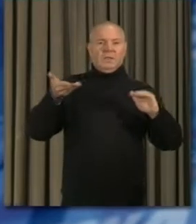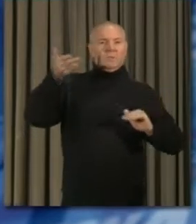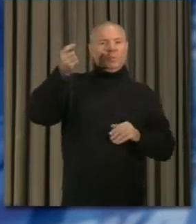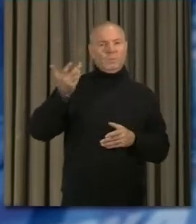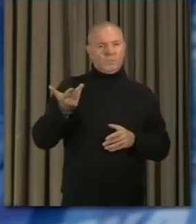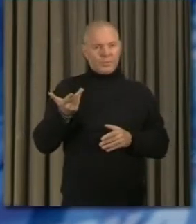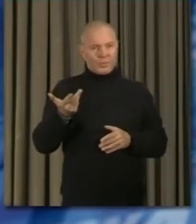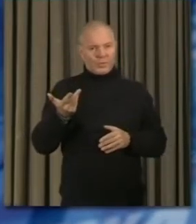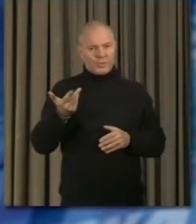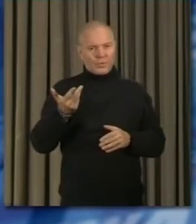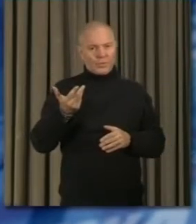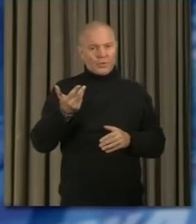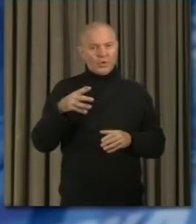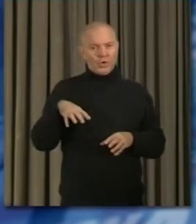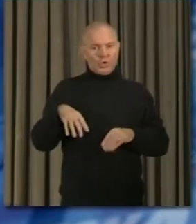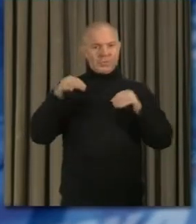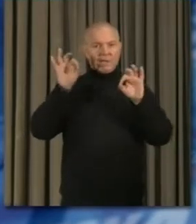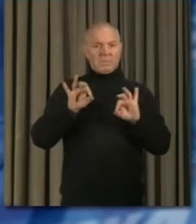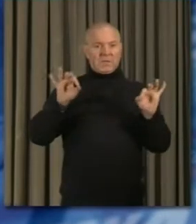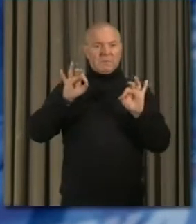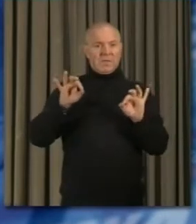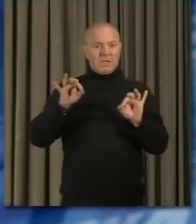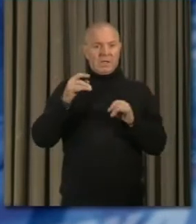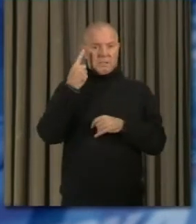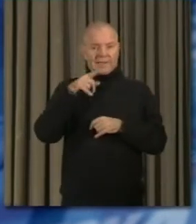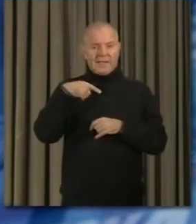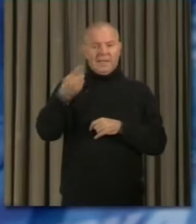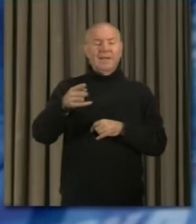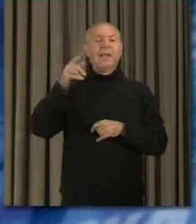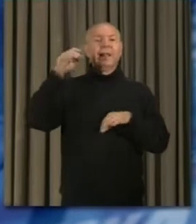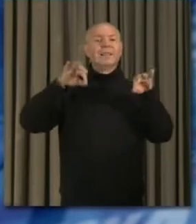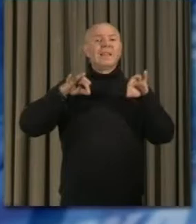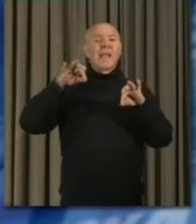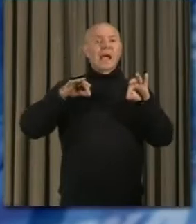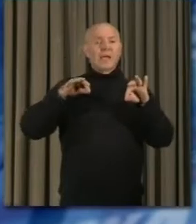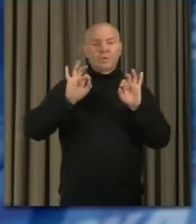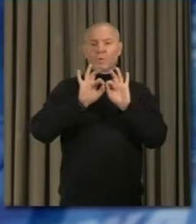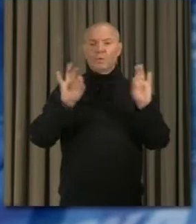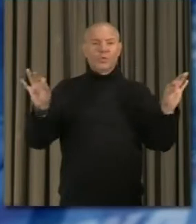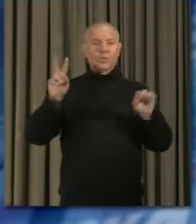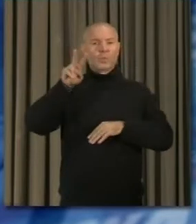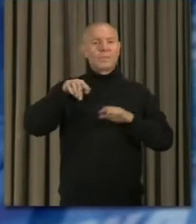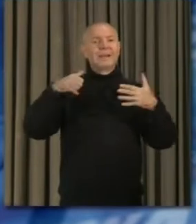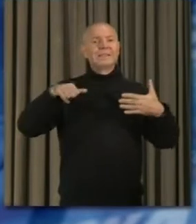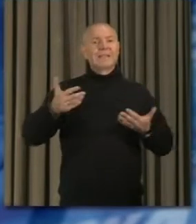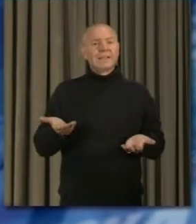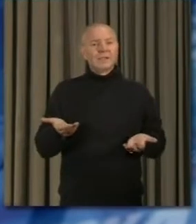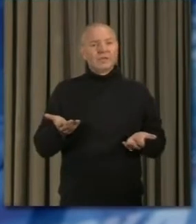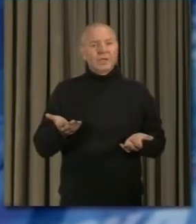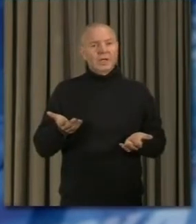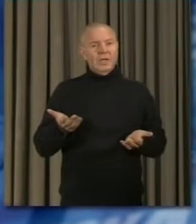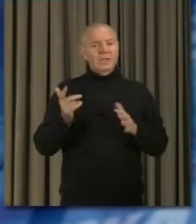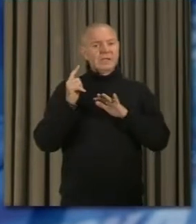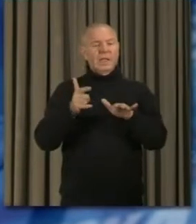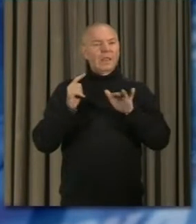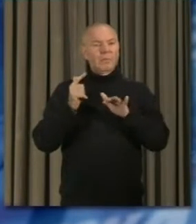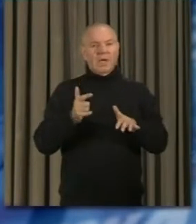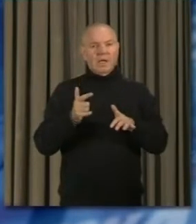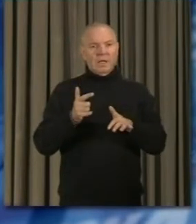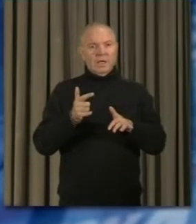Verbania e iniziare a prepararci al teatro che sarà nel 2016 che vedrà ogni settimana